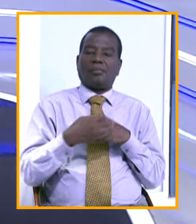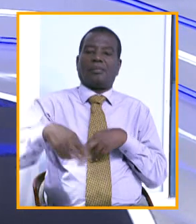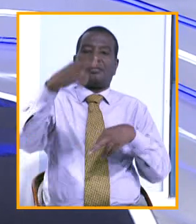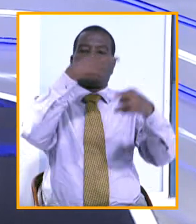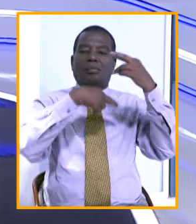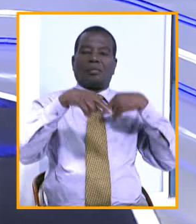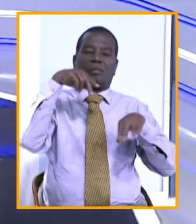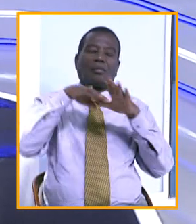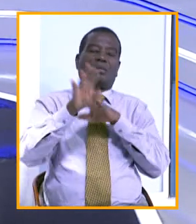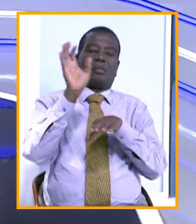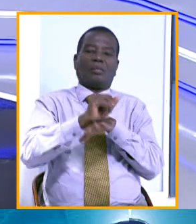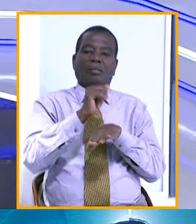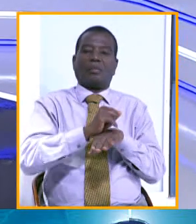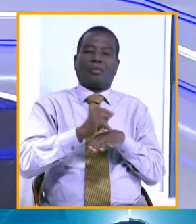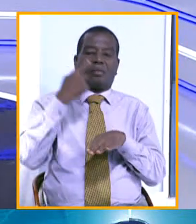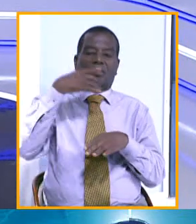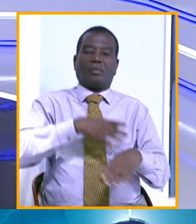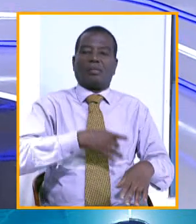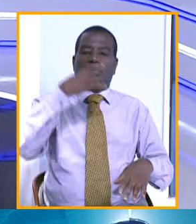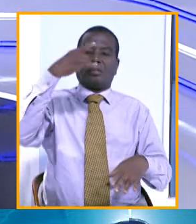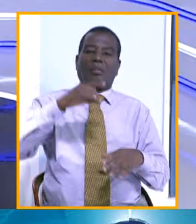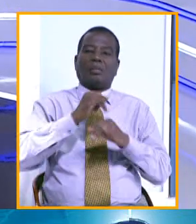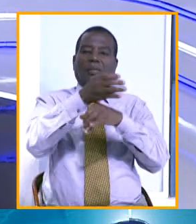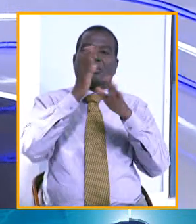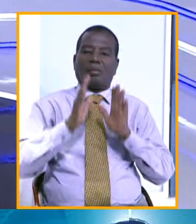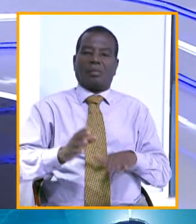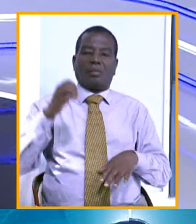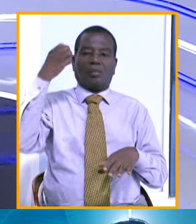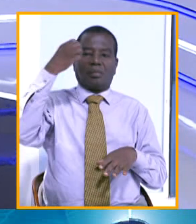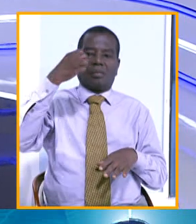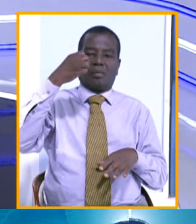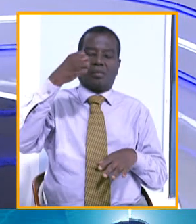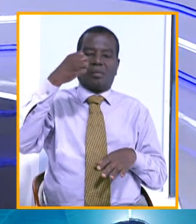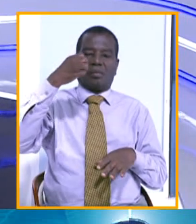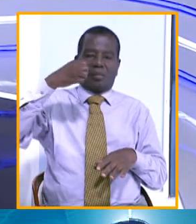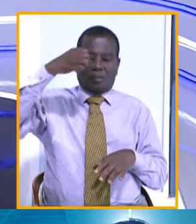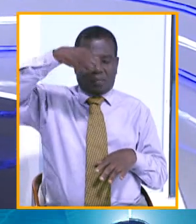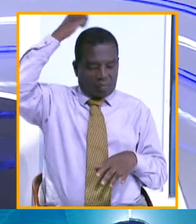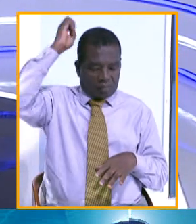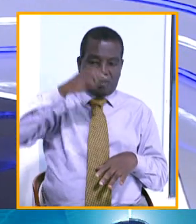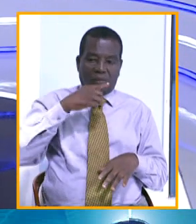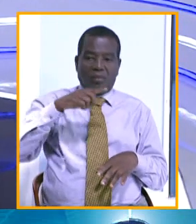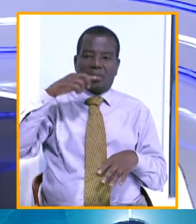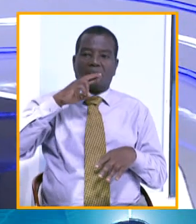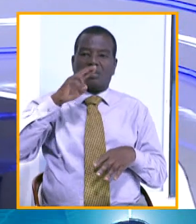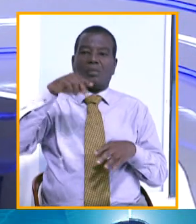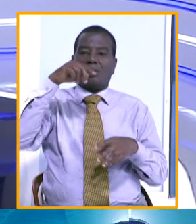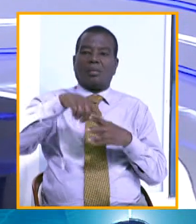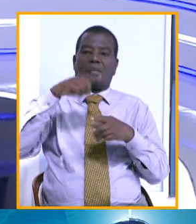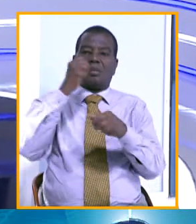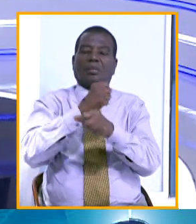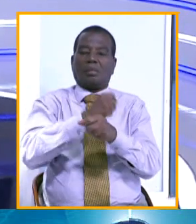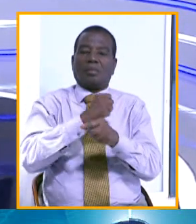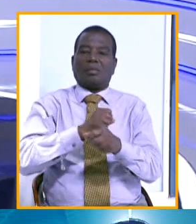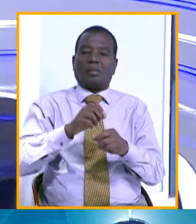Retour en Côte d'Ivoire où une délégation d'investisseurs égyptiens séjourne actuellement dans le district d'Abidjan. Ces